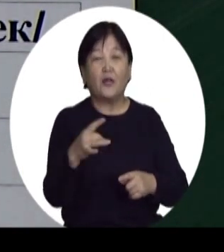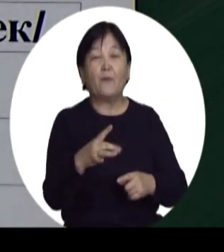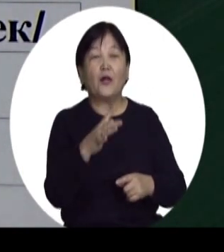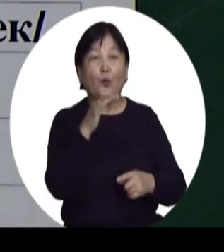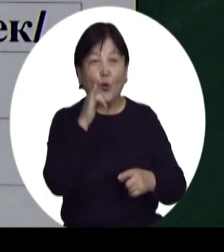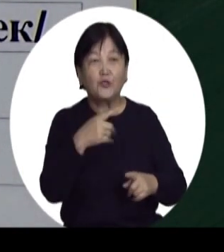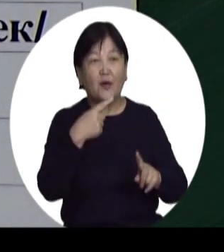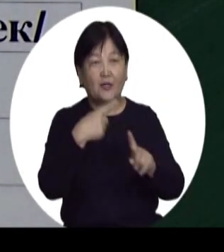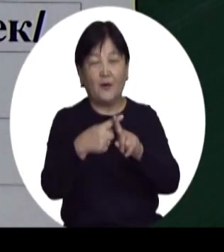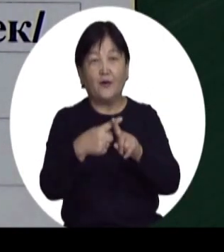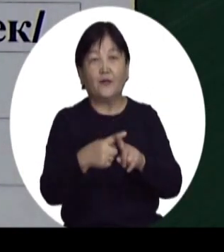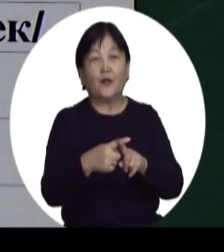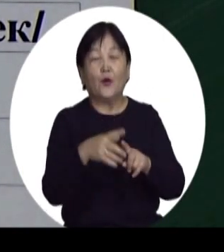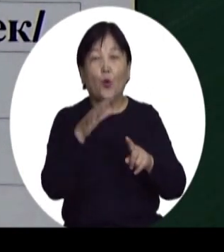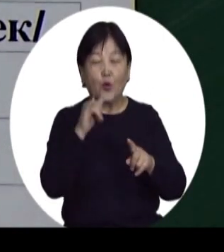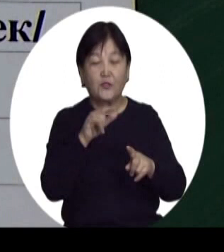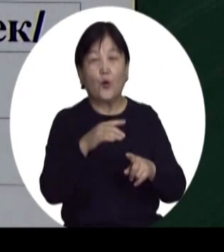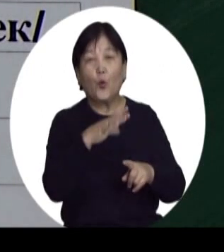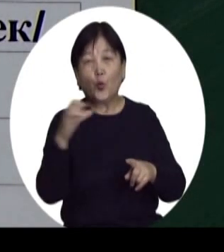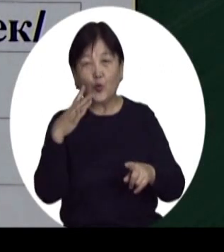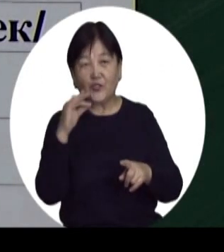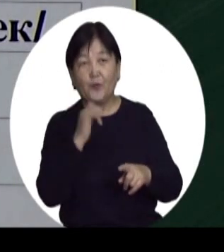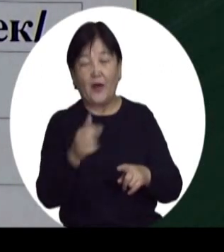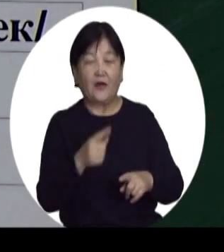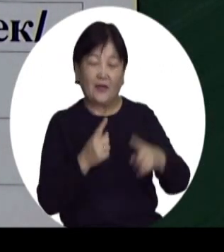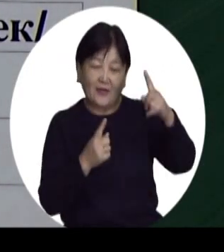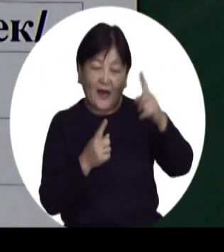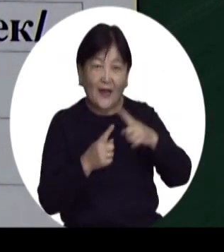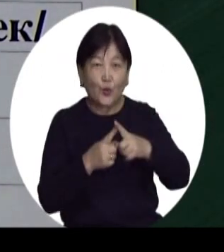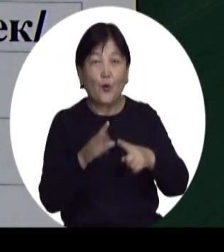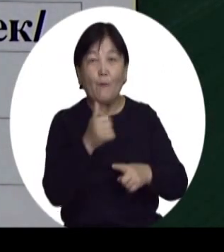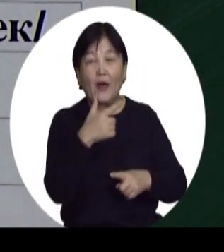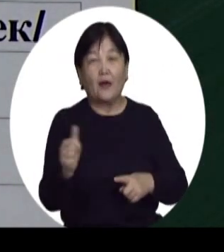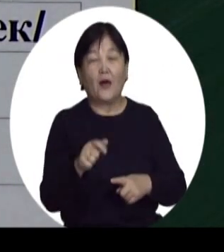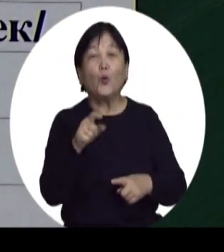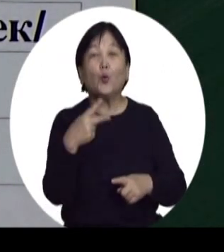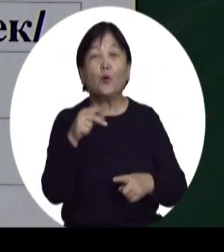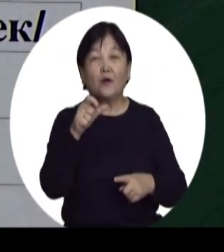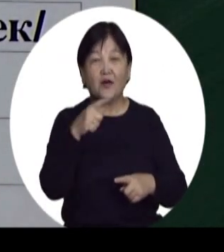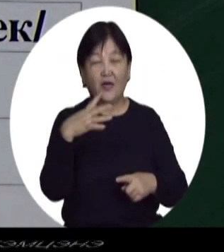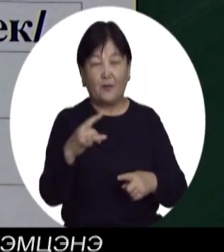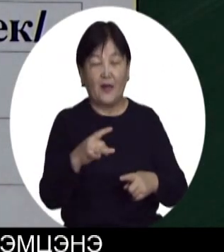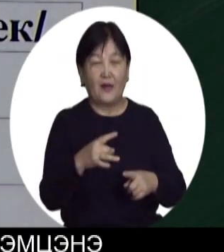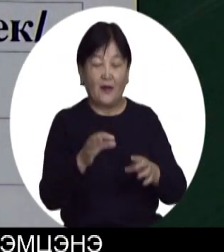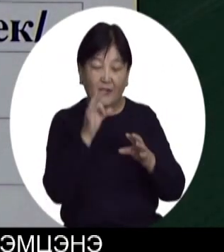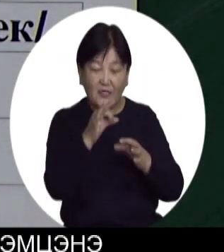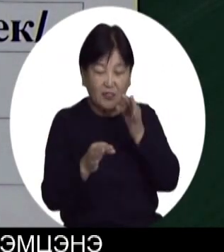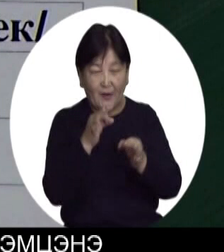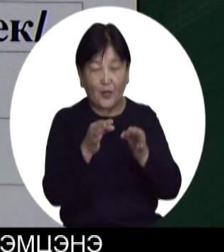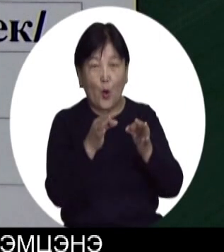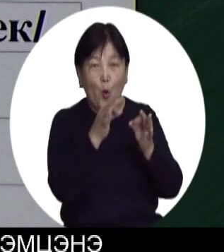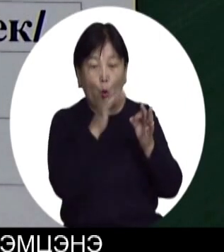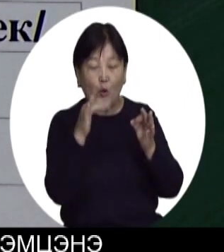үүсгэж эсэлтэ ангижрах уралд орч. Тэгэхээр энэ хатуу байдалтай хөвхрийн талстууд нь уусмлыг